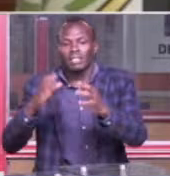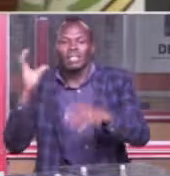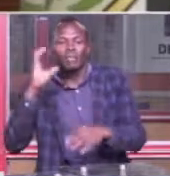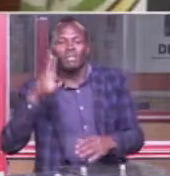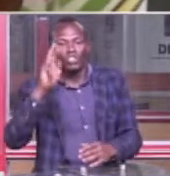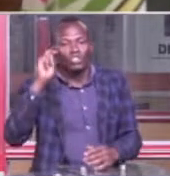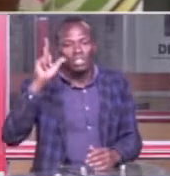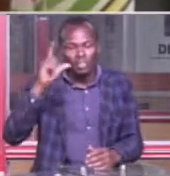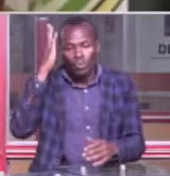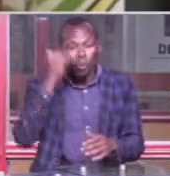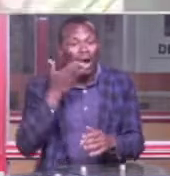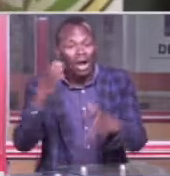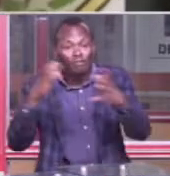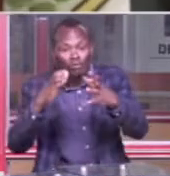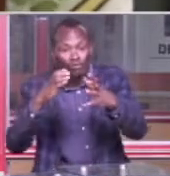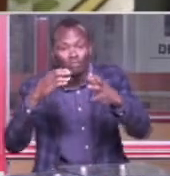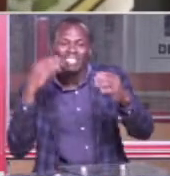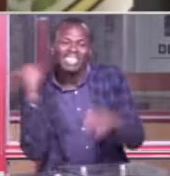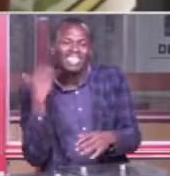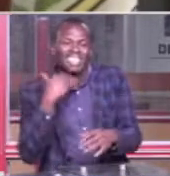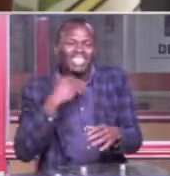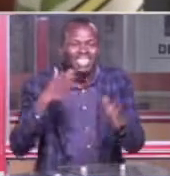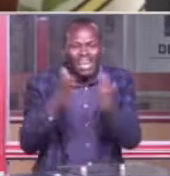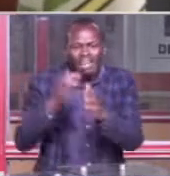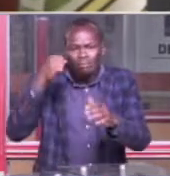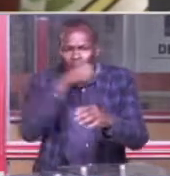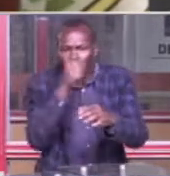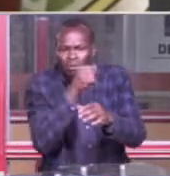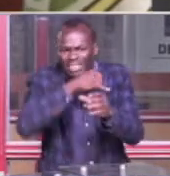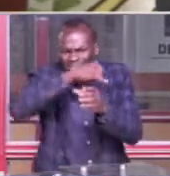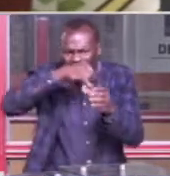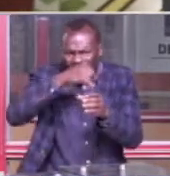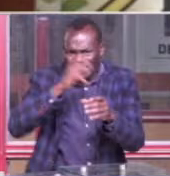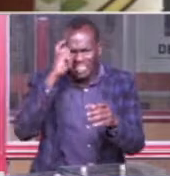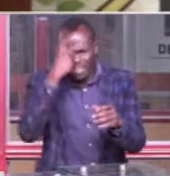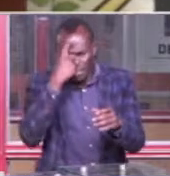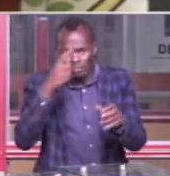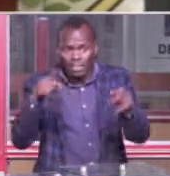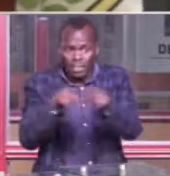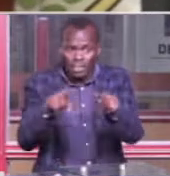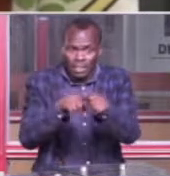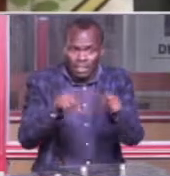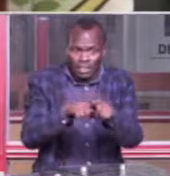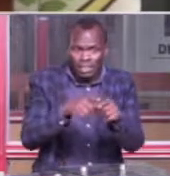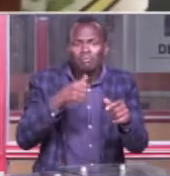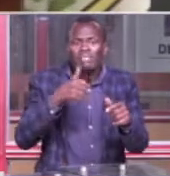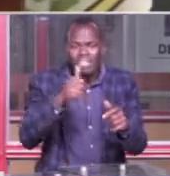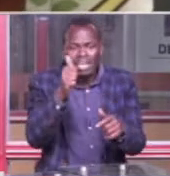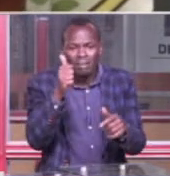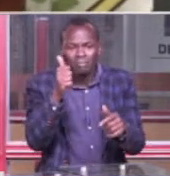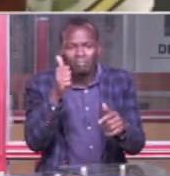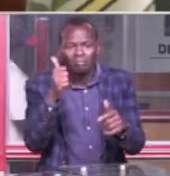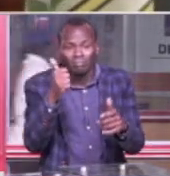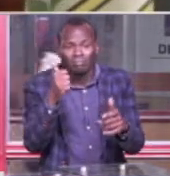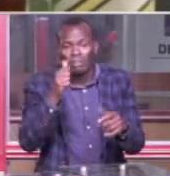government, who have been here for a long time and used, they are very very used to getting away, getting off the hook